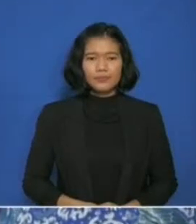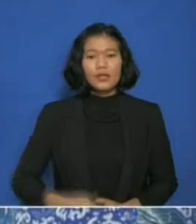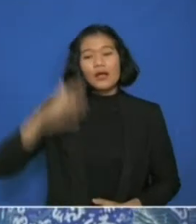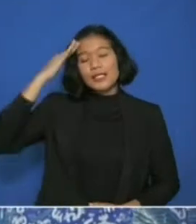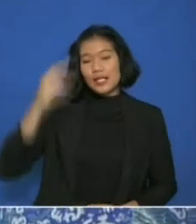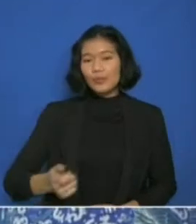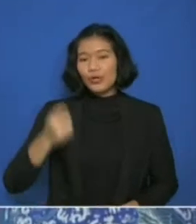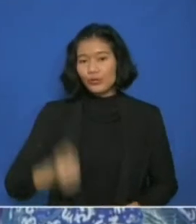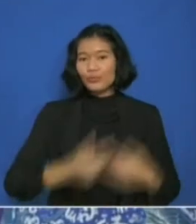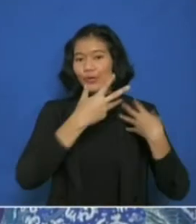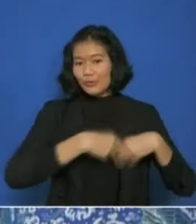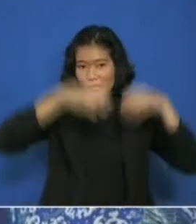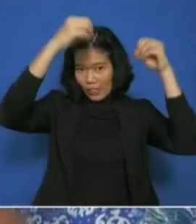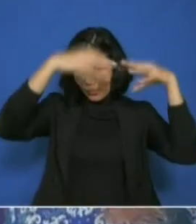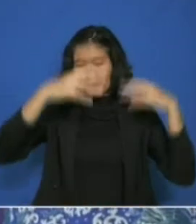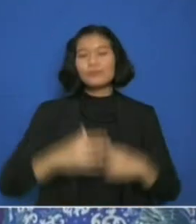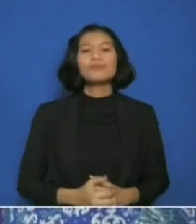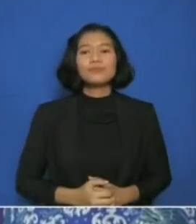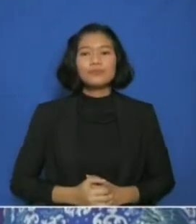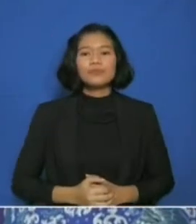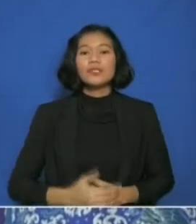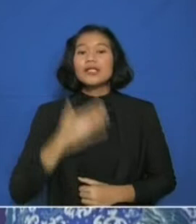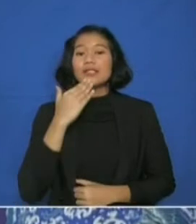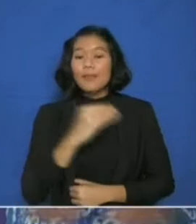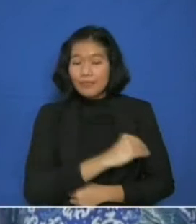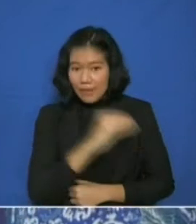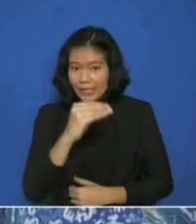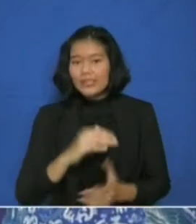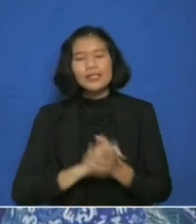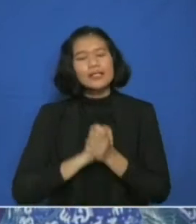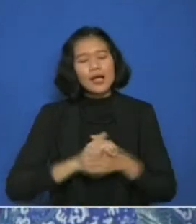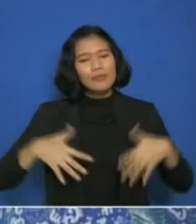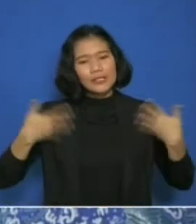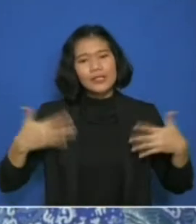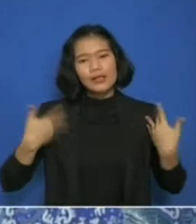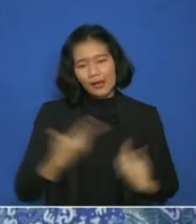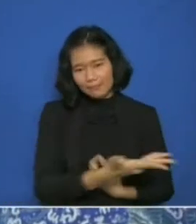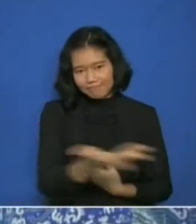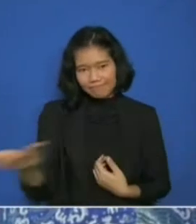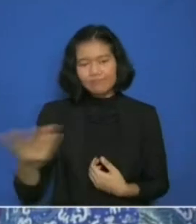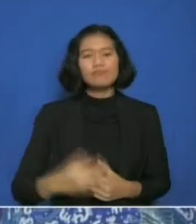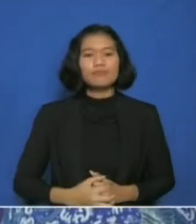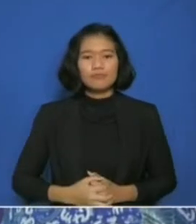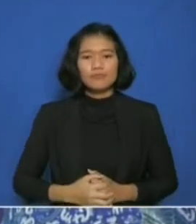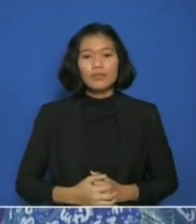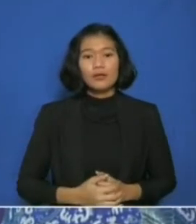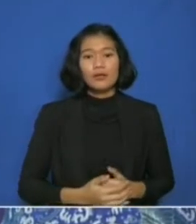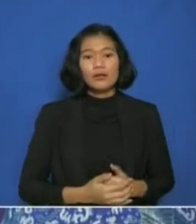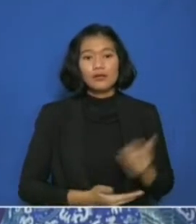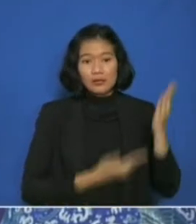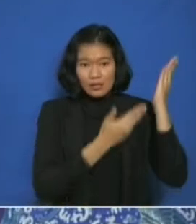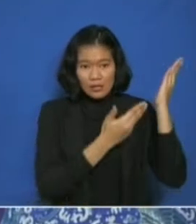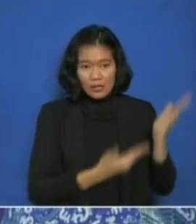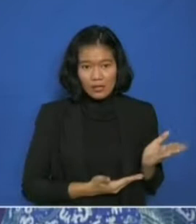Hai assalamualaikum warahmatullahi wabarakatuh Selamat pagi salam sejahtera untuk kita semua saya dokter